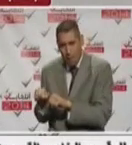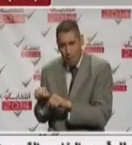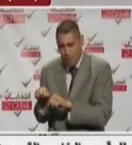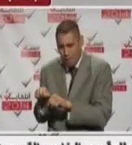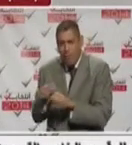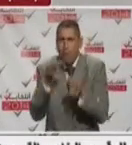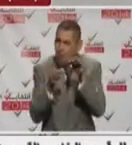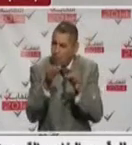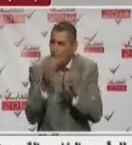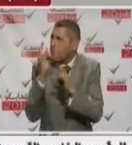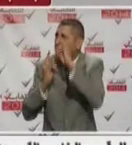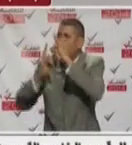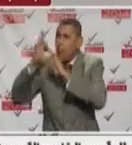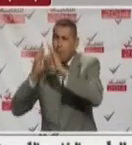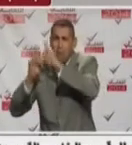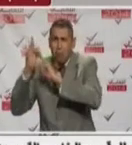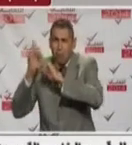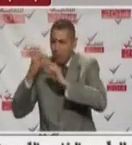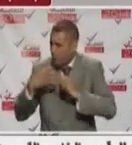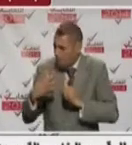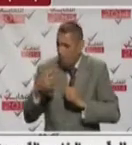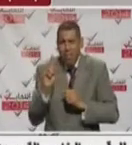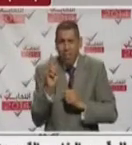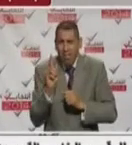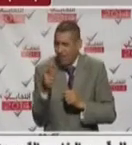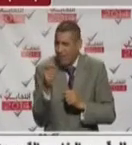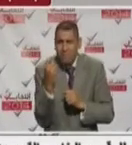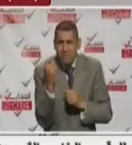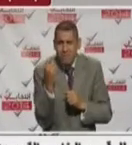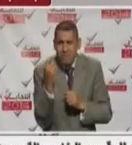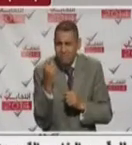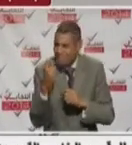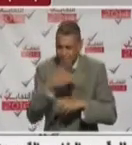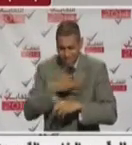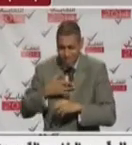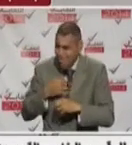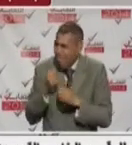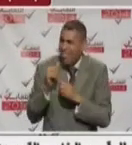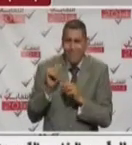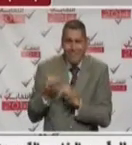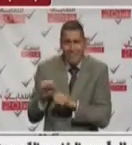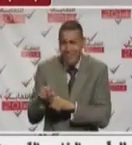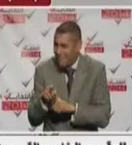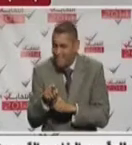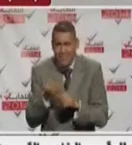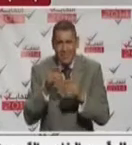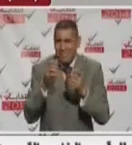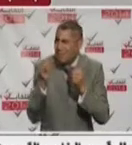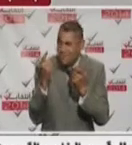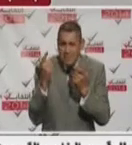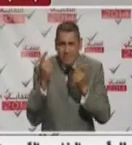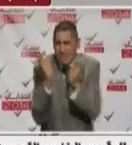مهمشة سياسيا، من عهد البي موصلها من ثروات إذن البلاد حتى شيء، حيف صحي تربوي جامعي، غبن اجتماعي ترفيهي